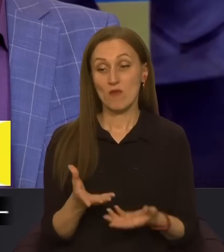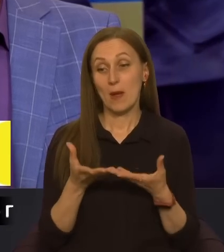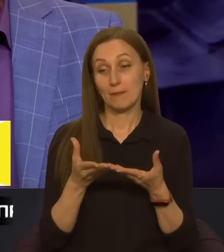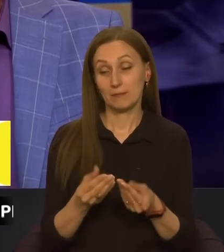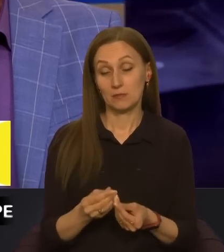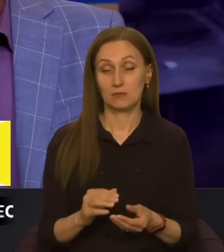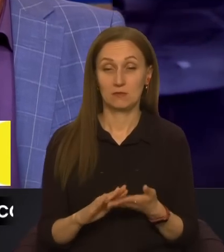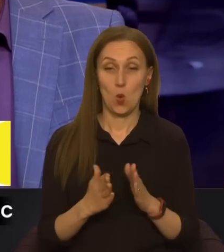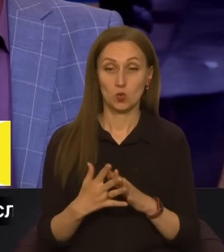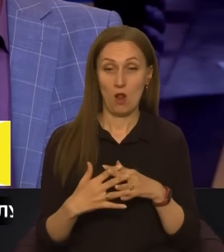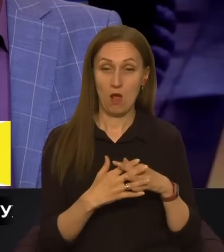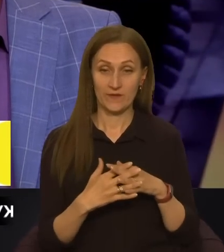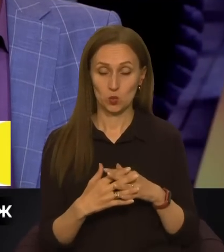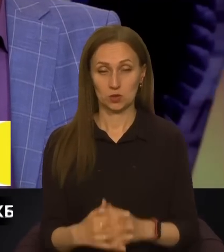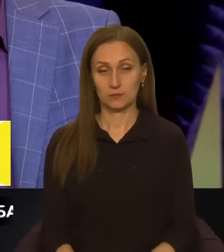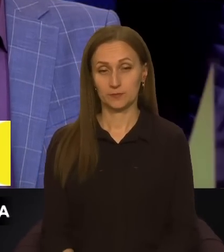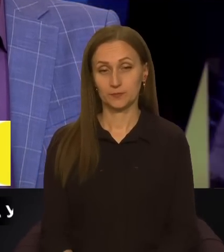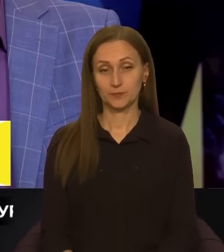на ситуацію на фронті?